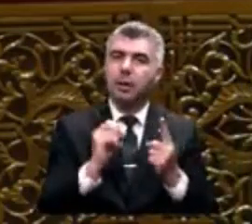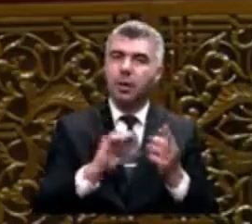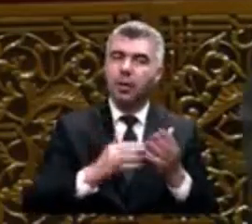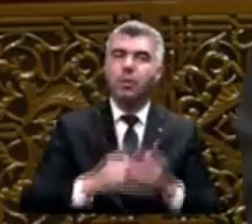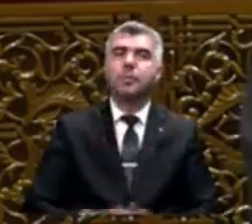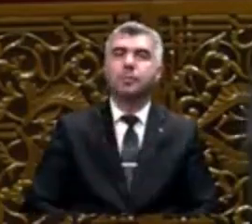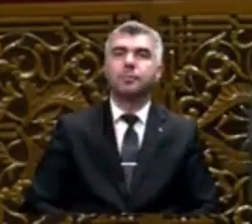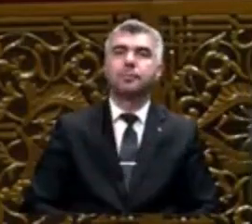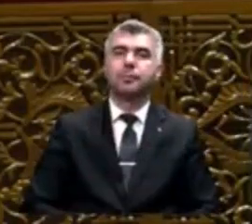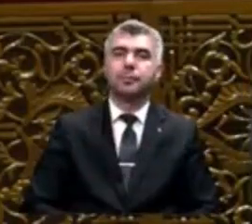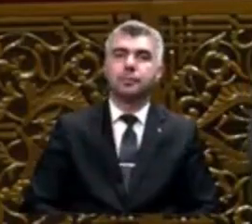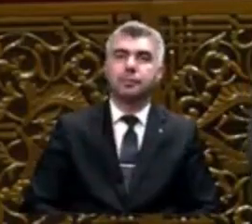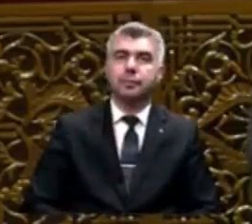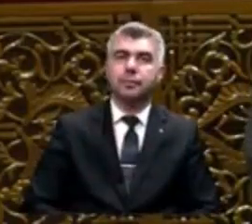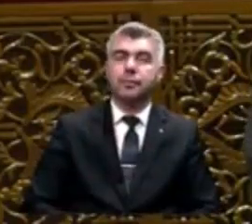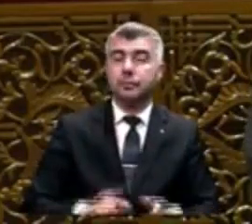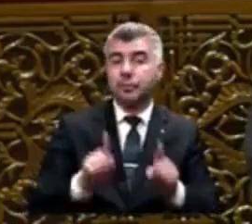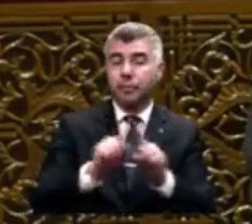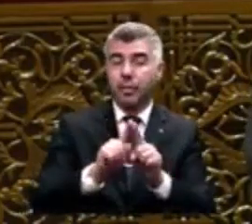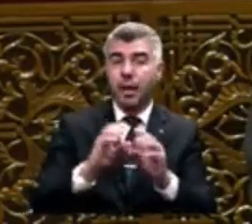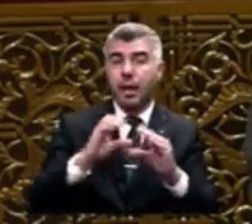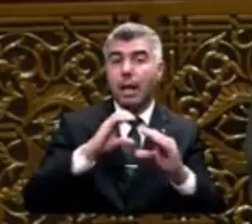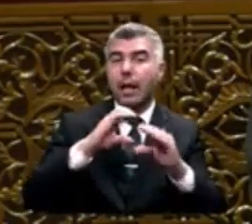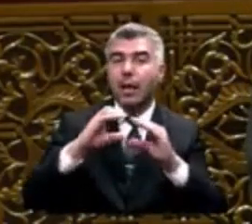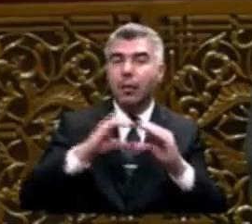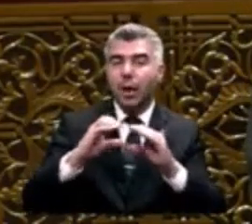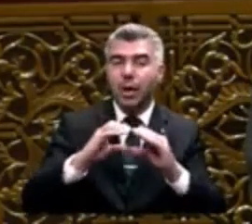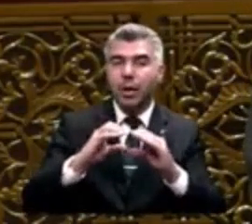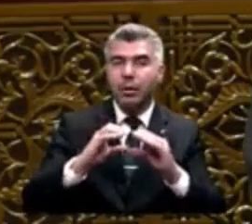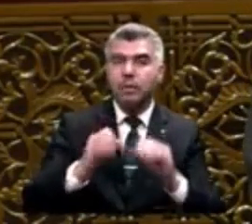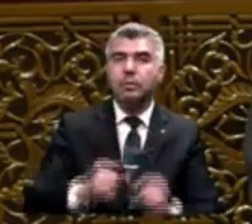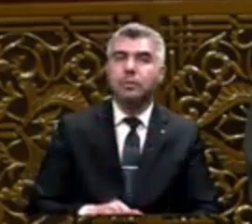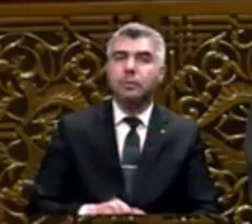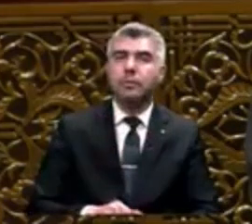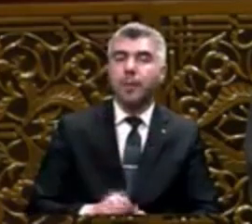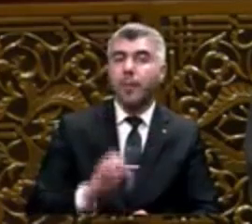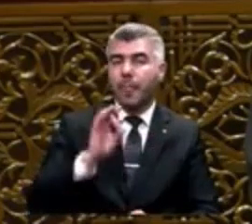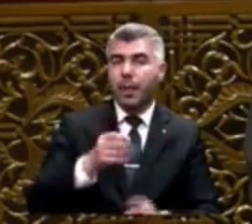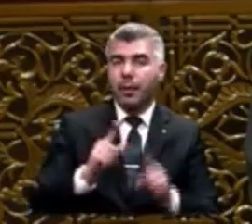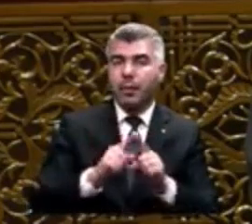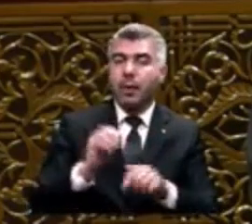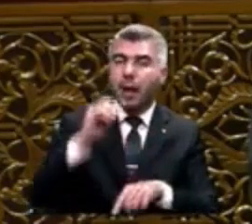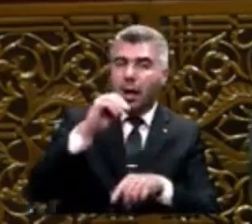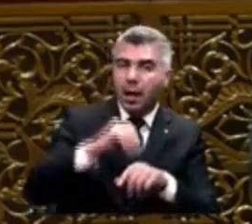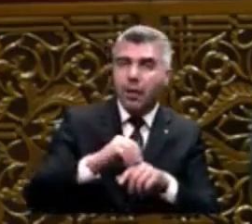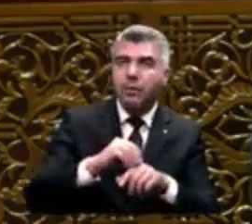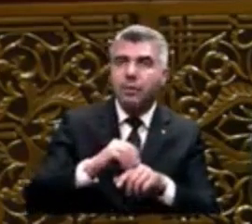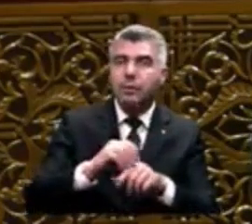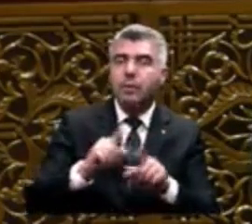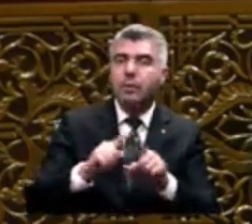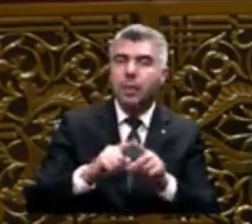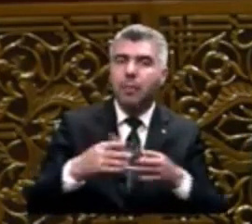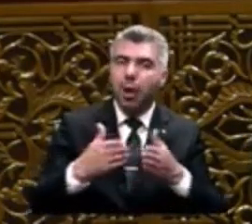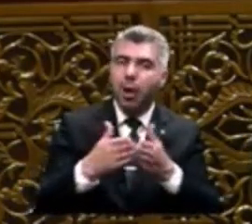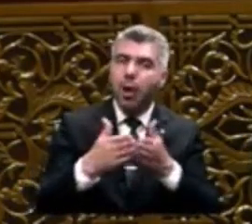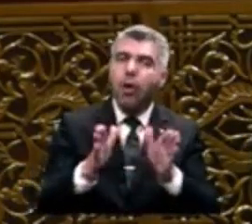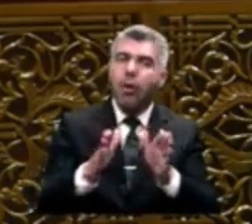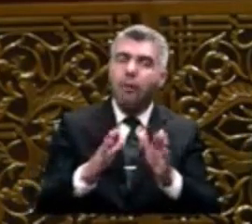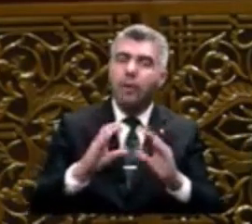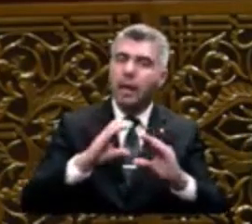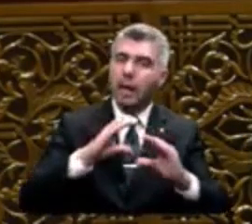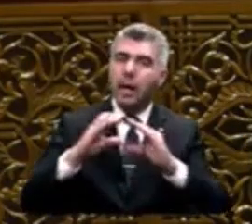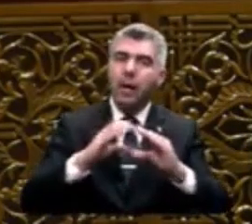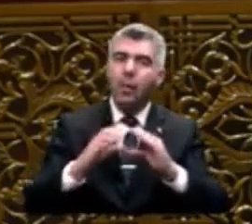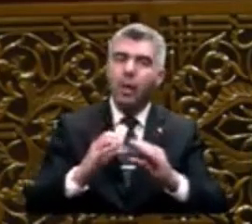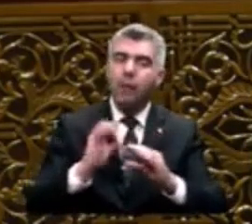والى اخره. فيما يخص الحوار، نتمنى على انكم تعاودوا تبادروا وتعاودوا يعني اداره الحوار من